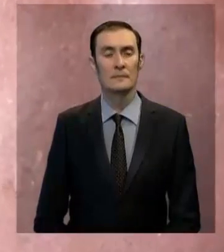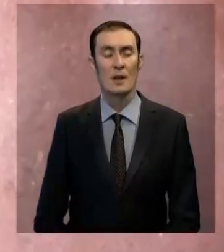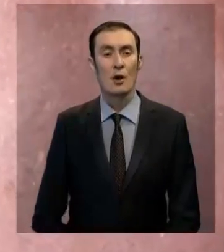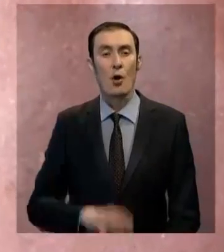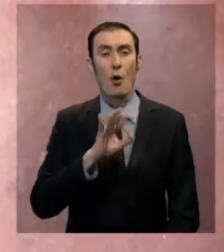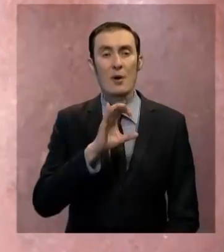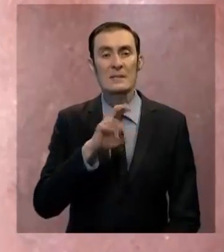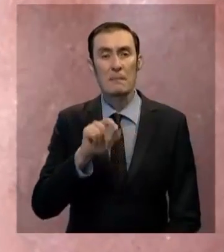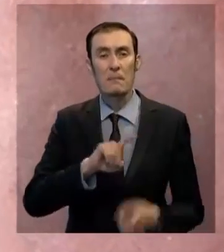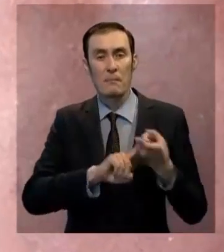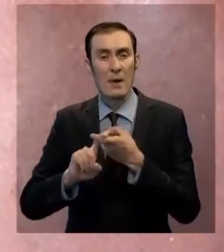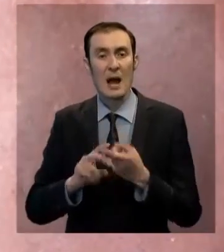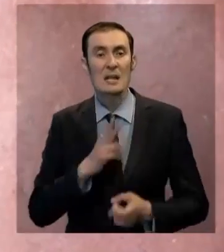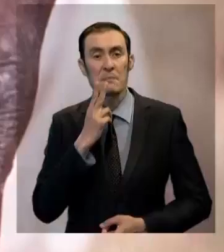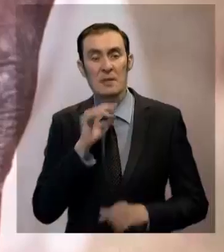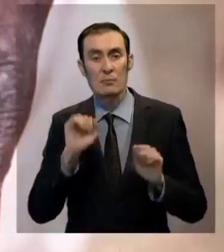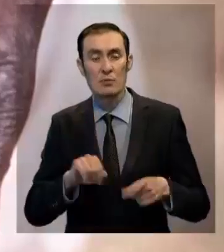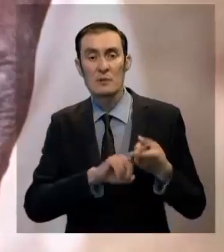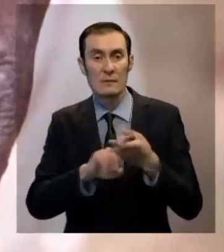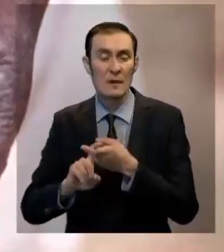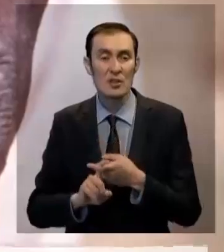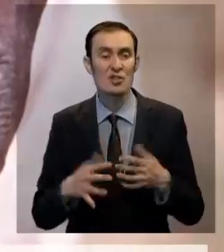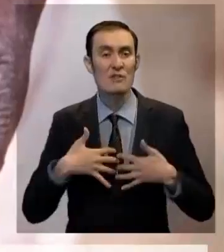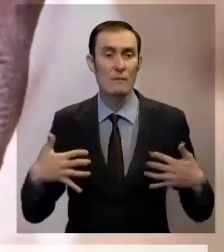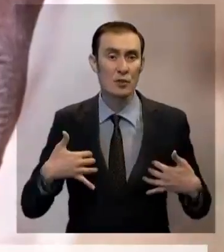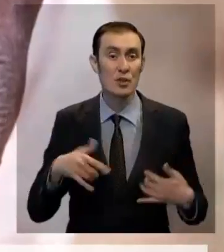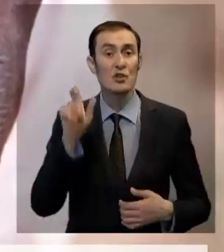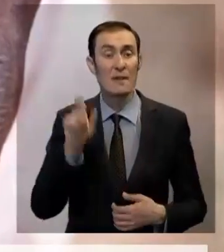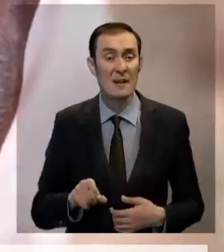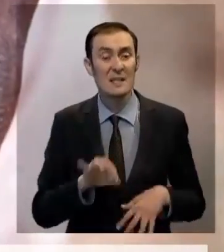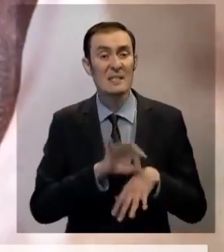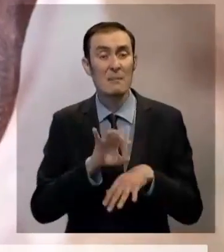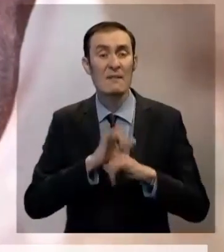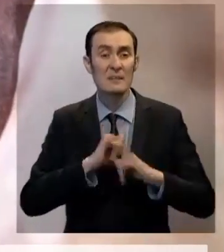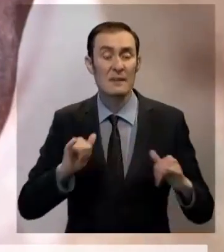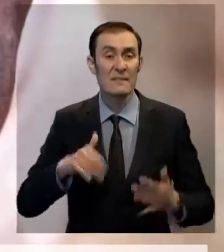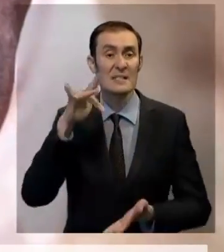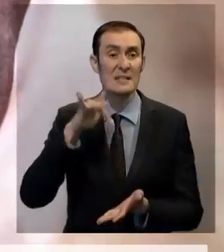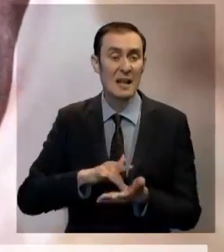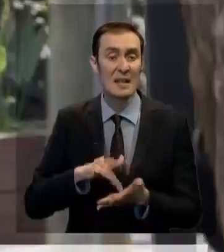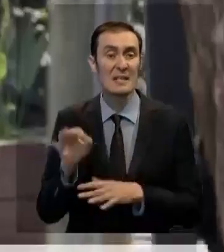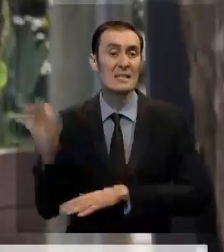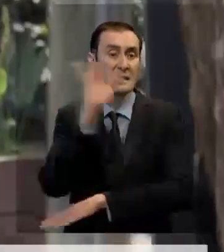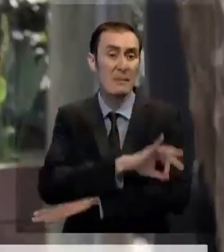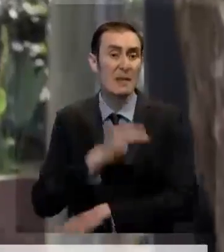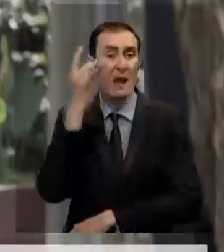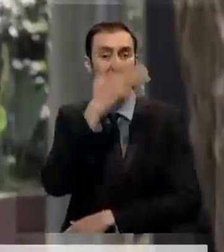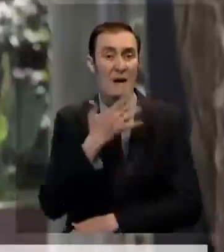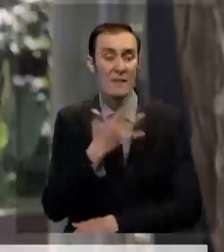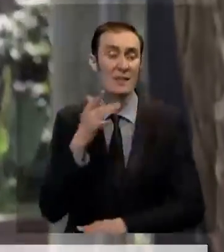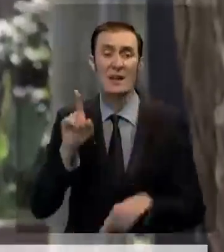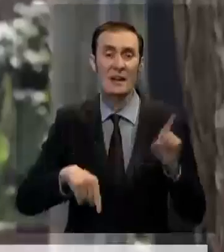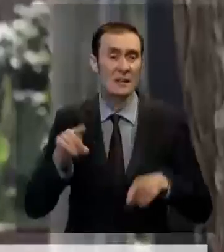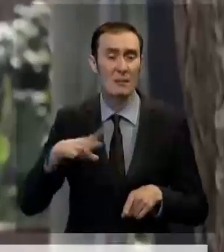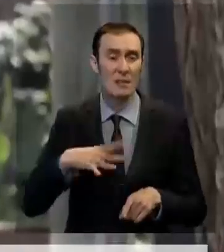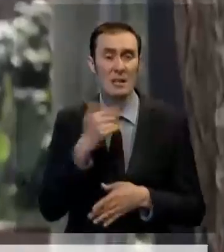Оспа обезьян может передаться как от животных, так и от человека. Обычно заболевание распространялось в Центральной и Западной Африке и редко